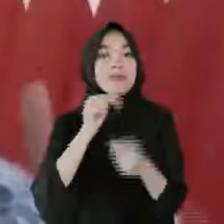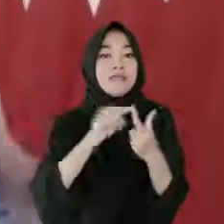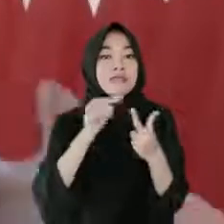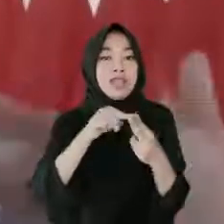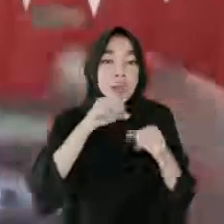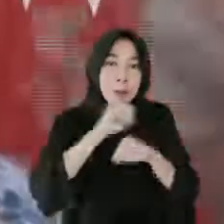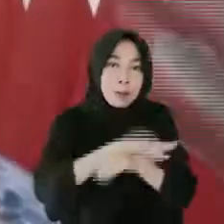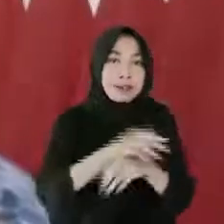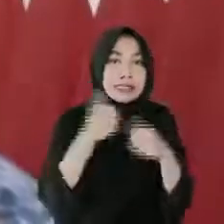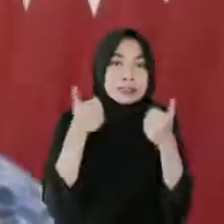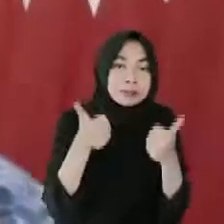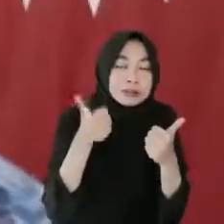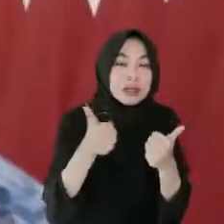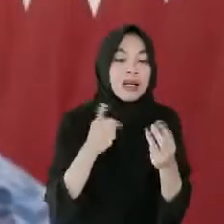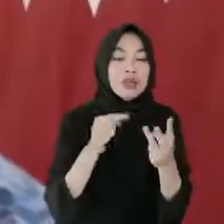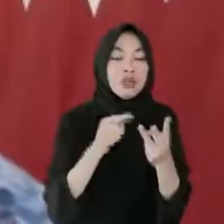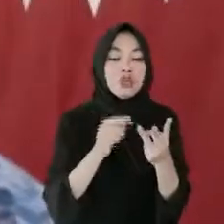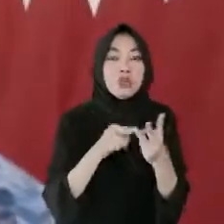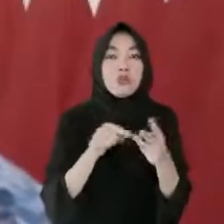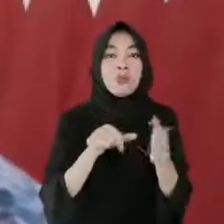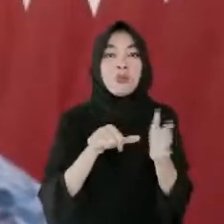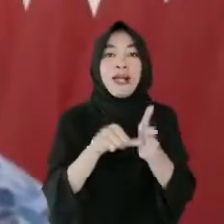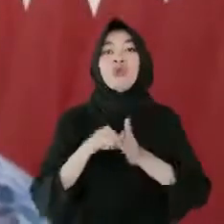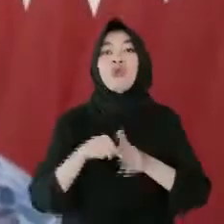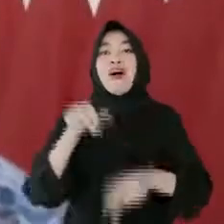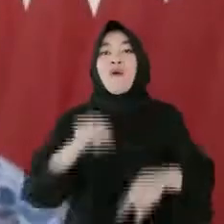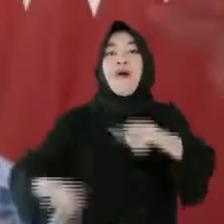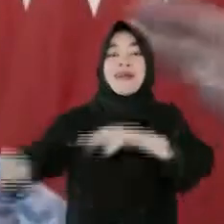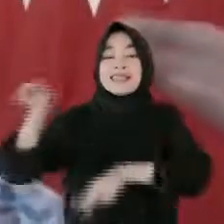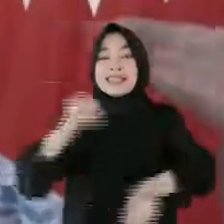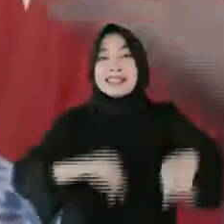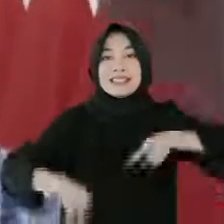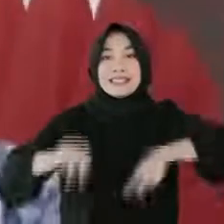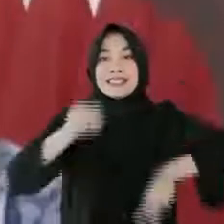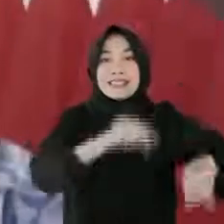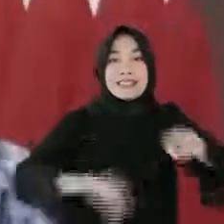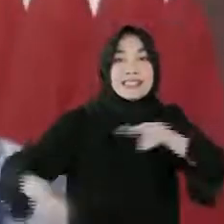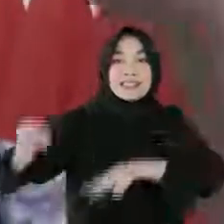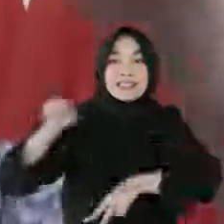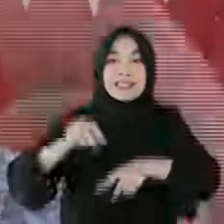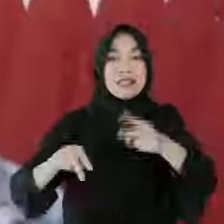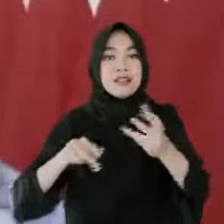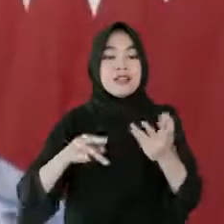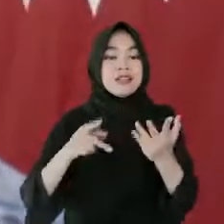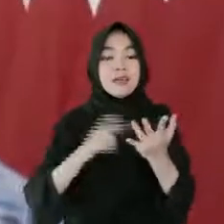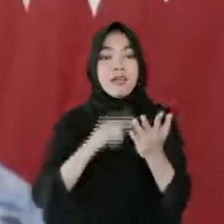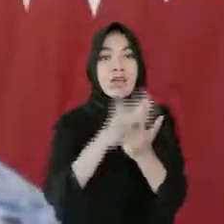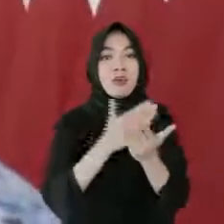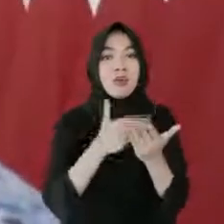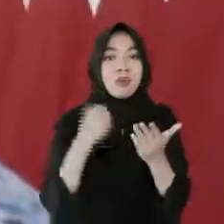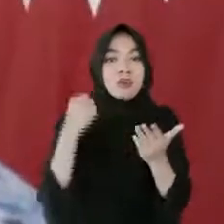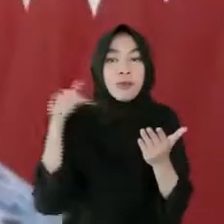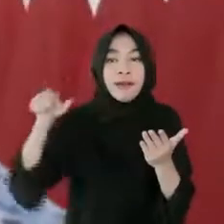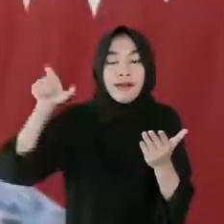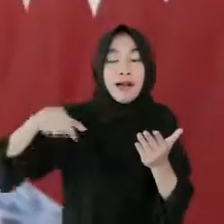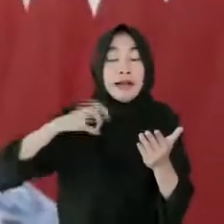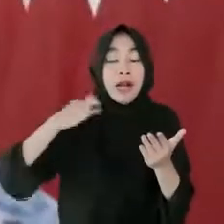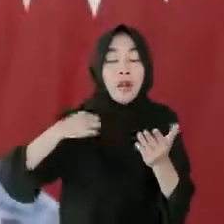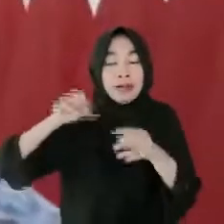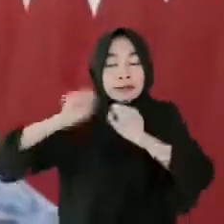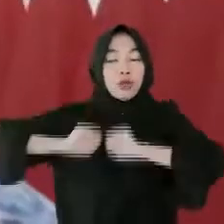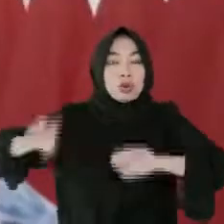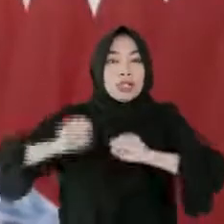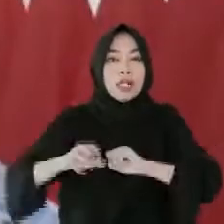dapat ikut melakukan pengawasan di lapangan tentang bagaimana dan apa saja aturan protokol kesehatan yang